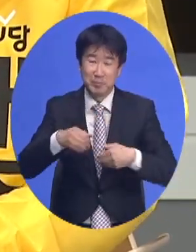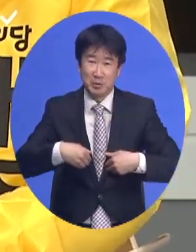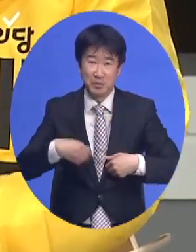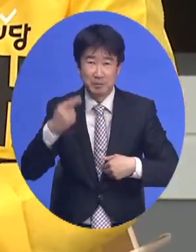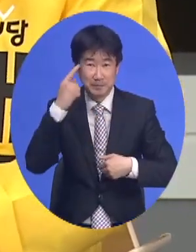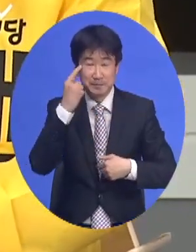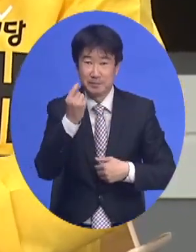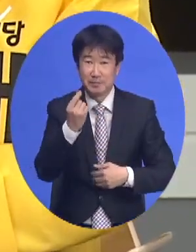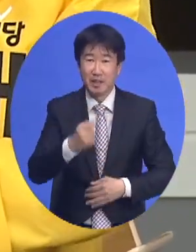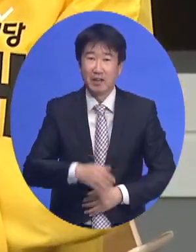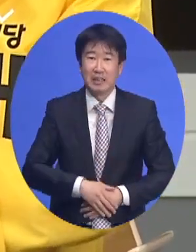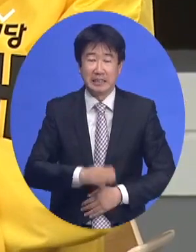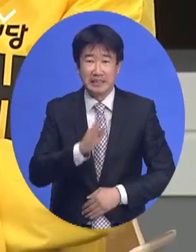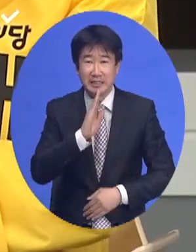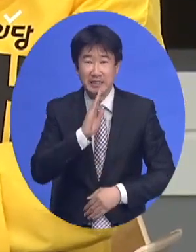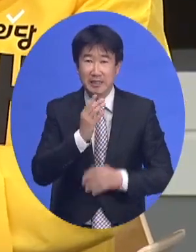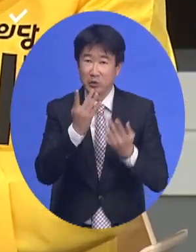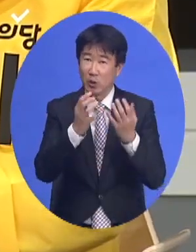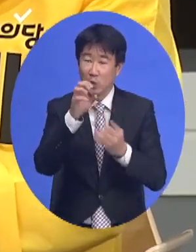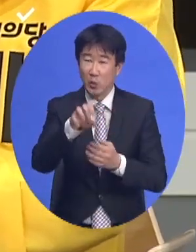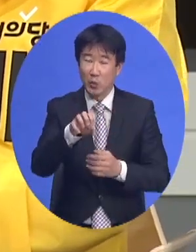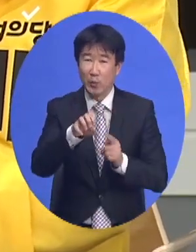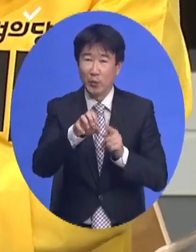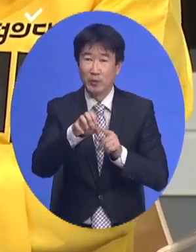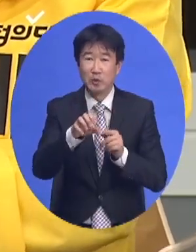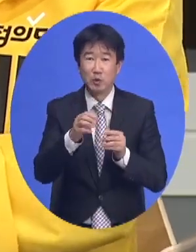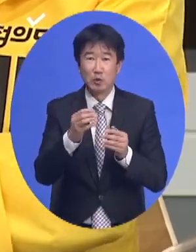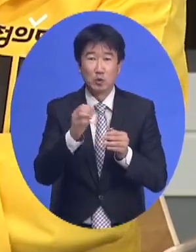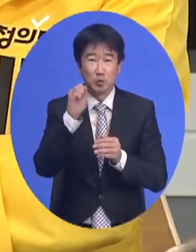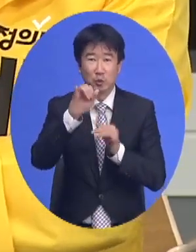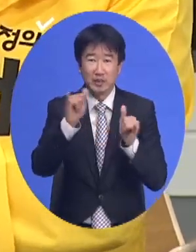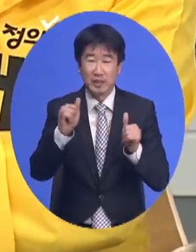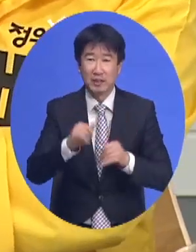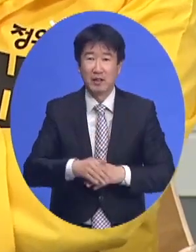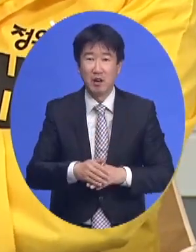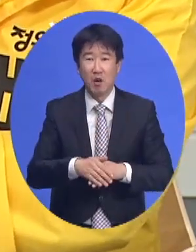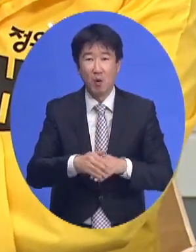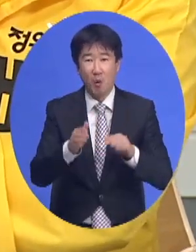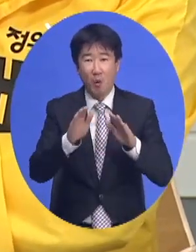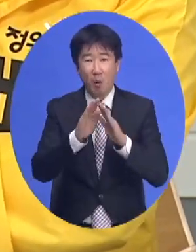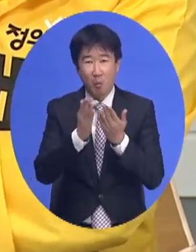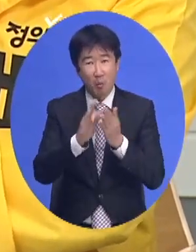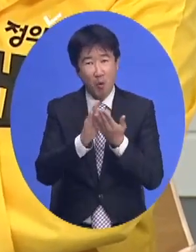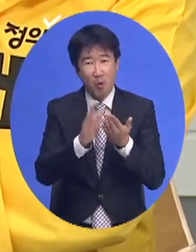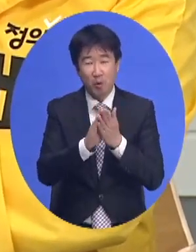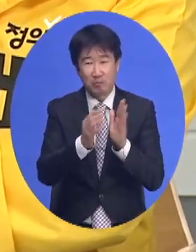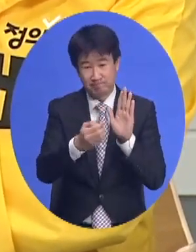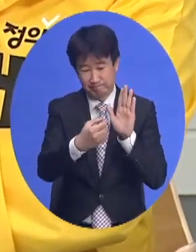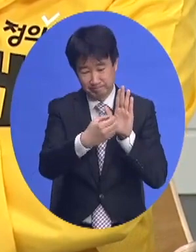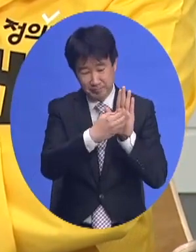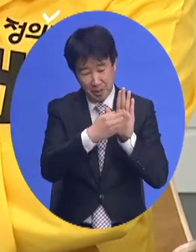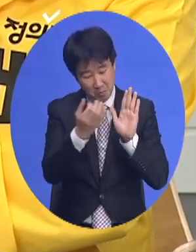하셨는데 실제로 소각 그 후보자님의 이 공보물을 보면